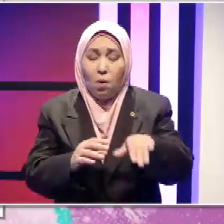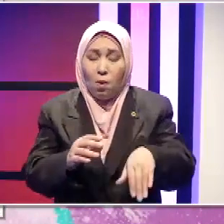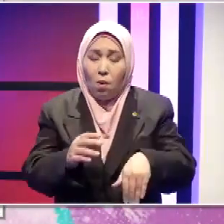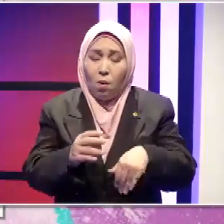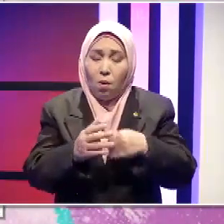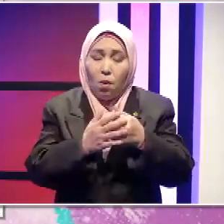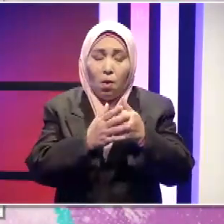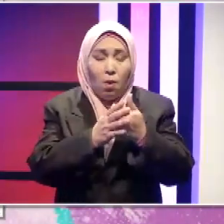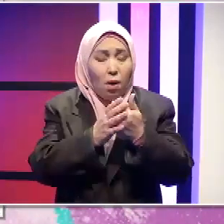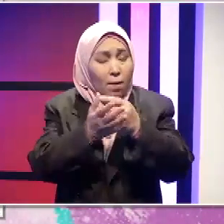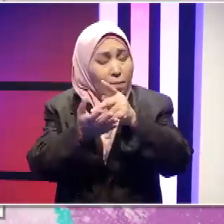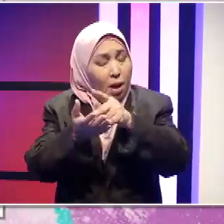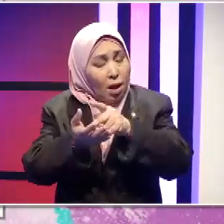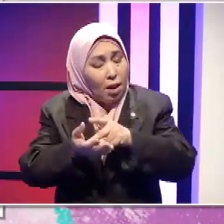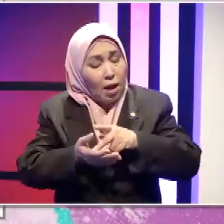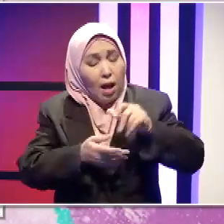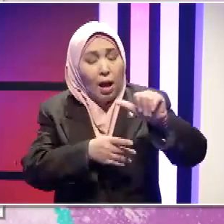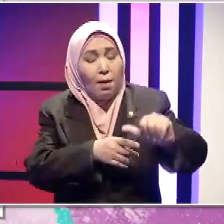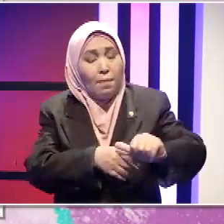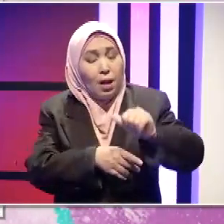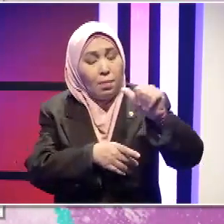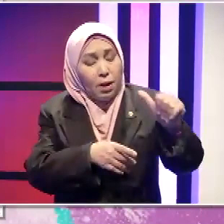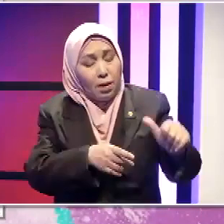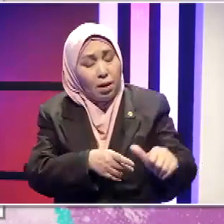rubinart jasa bawah